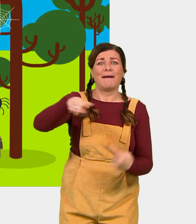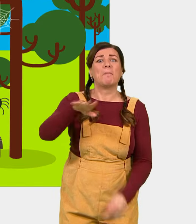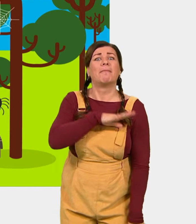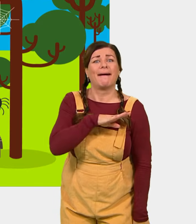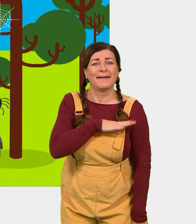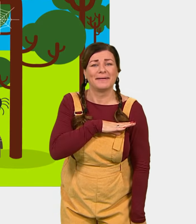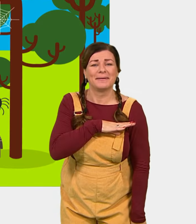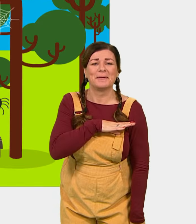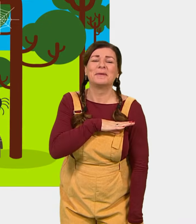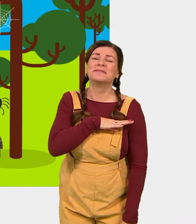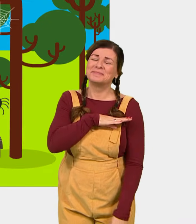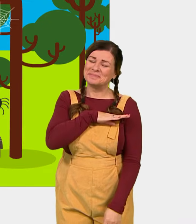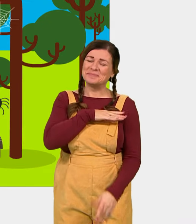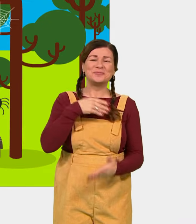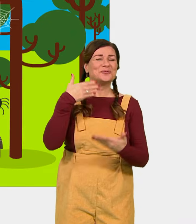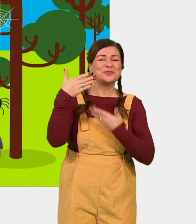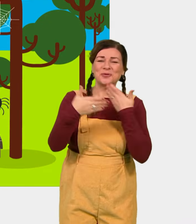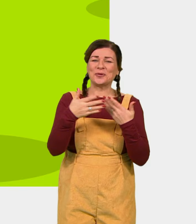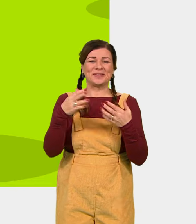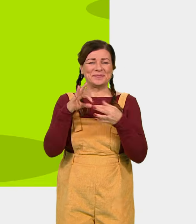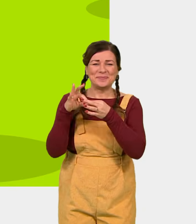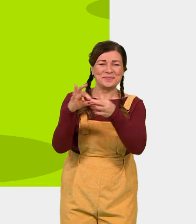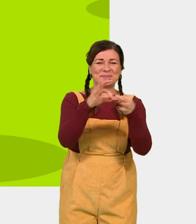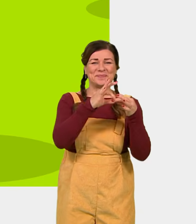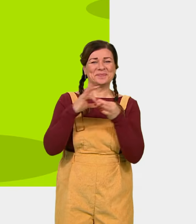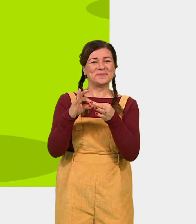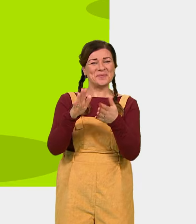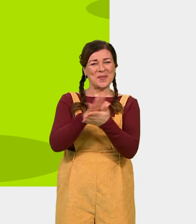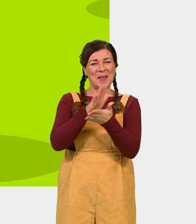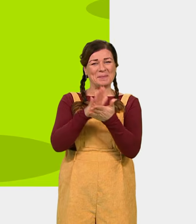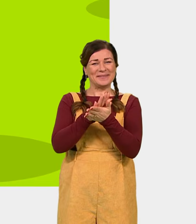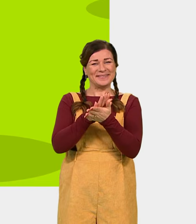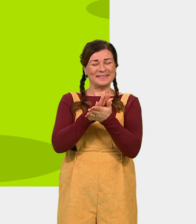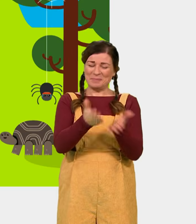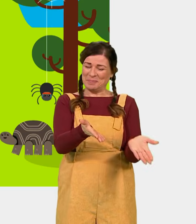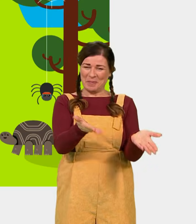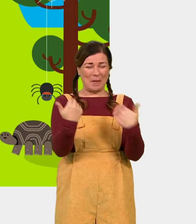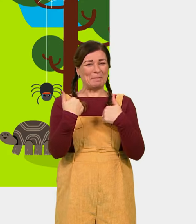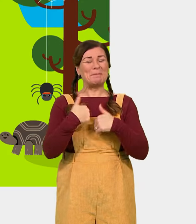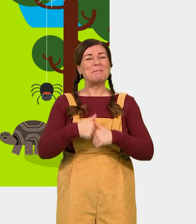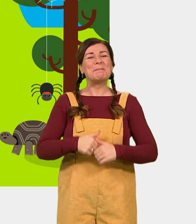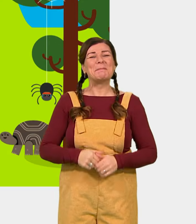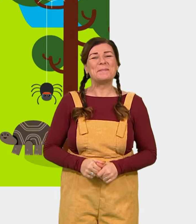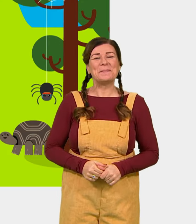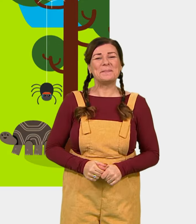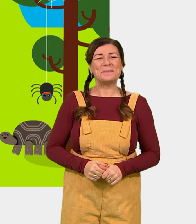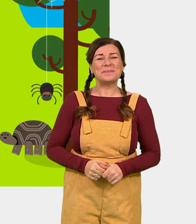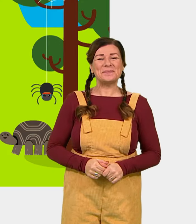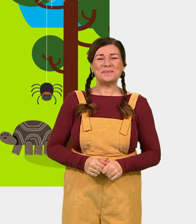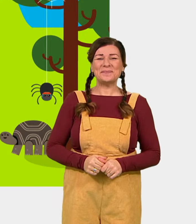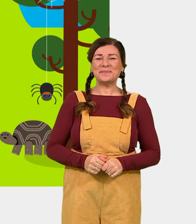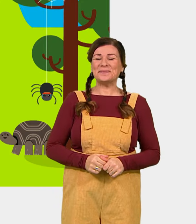gwên fawr a straeon llawn hwyl, rhoddodd Mbecw ac Anansi groeso cynnes i cyw